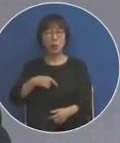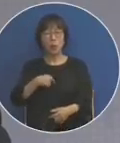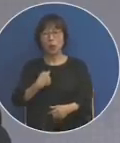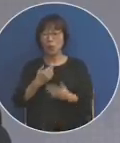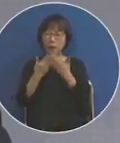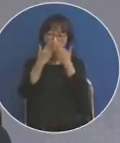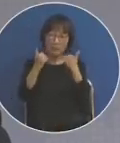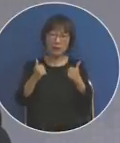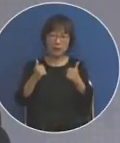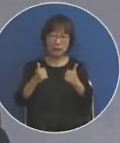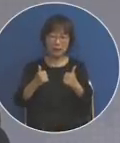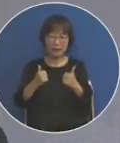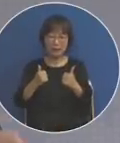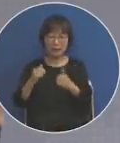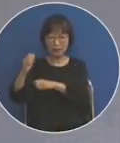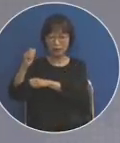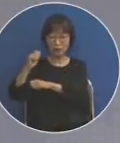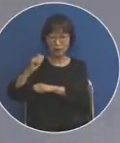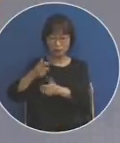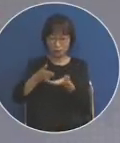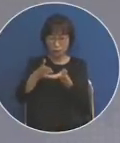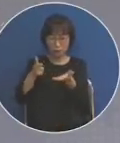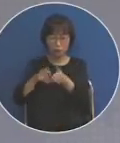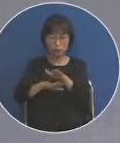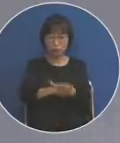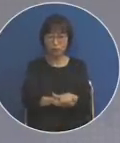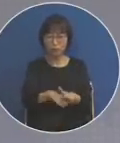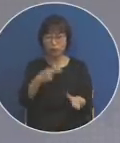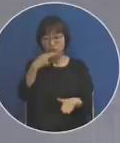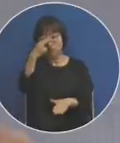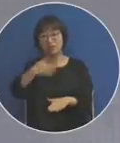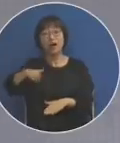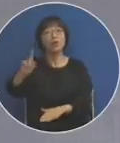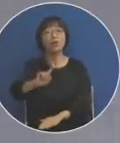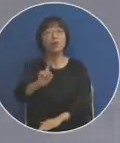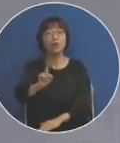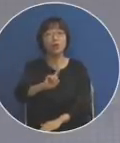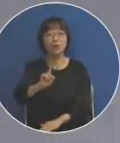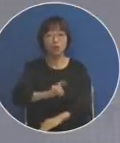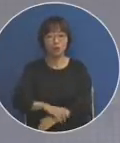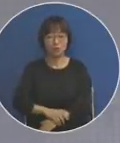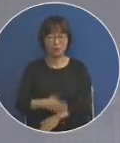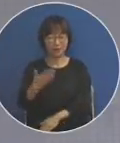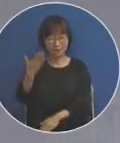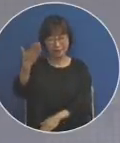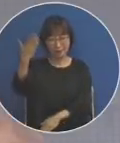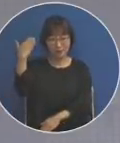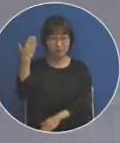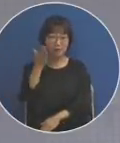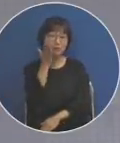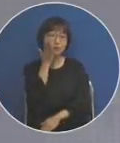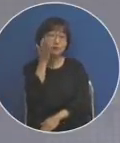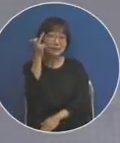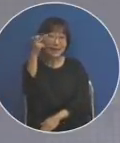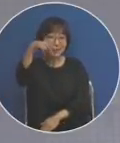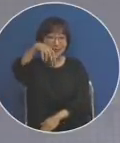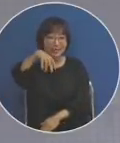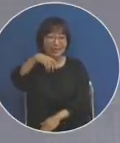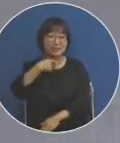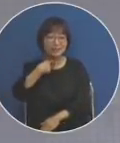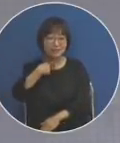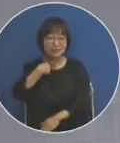left his gun and he went out for a drink. 저 옛날에 울산에 무장공비 들어올 때 그랬어요. That's what happened back in Ulsan. 이게 지금